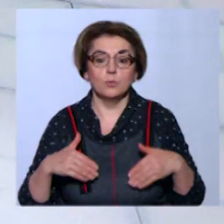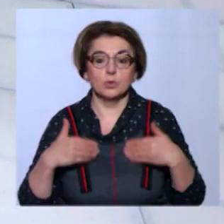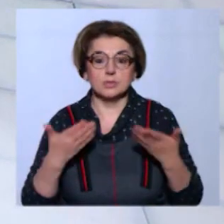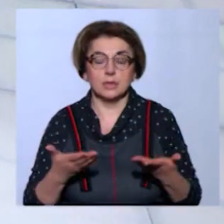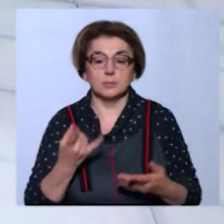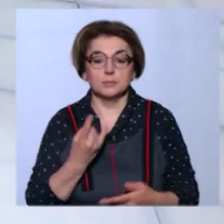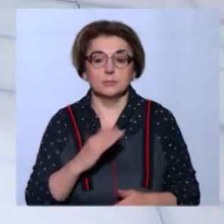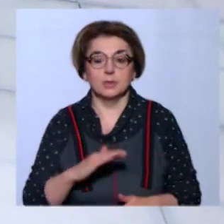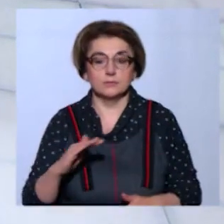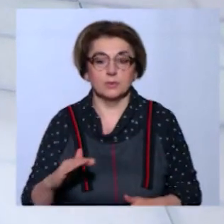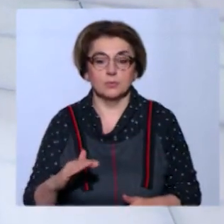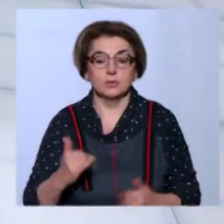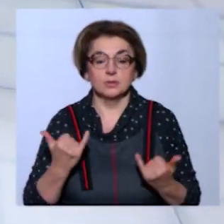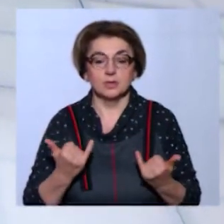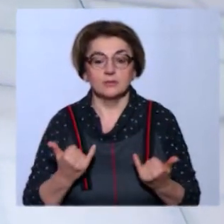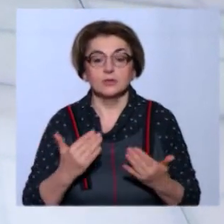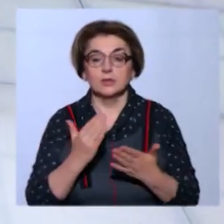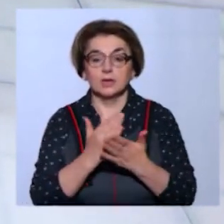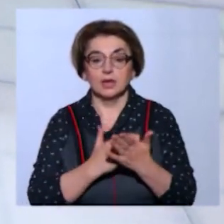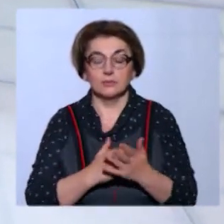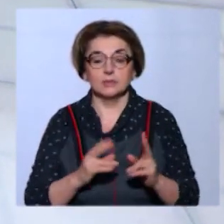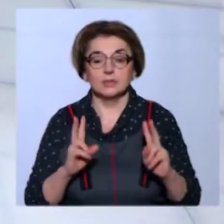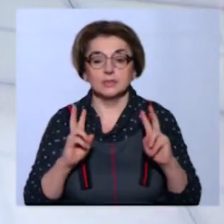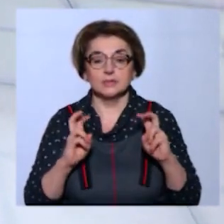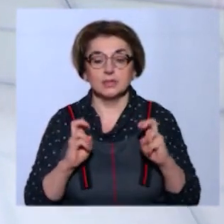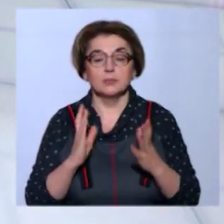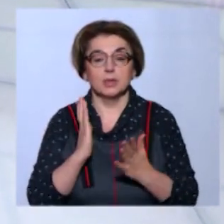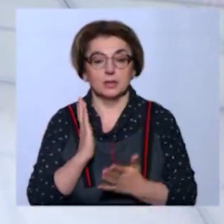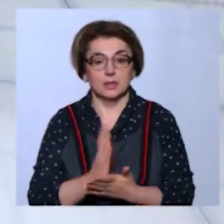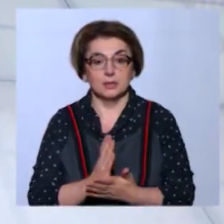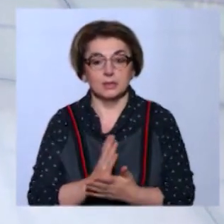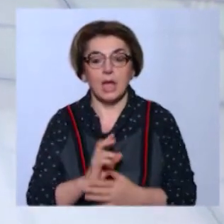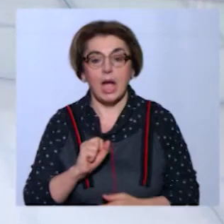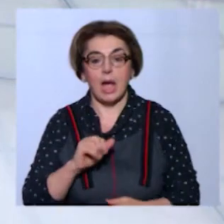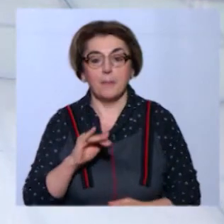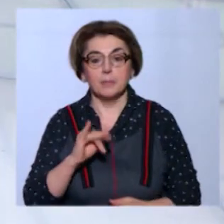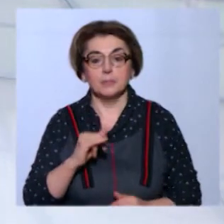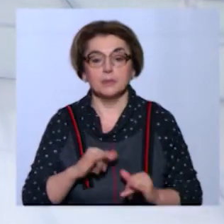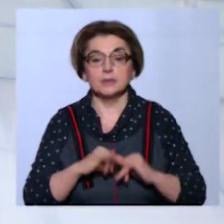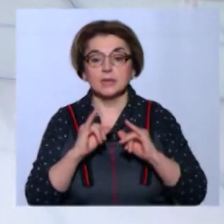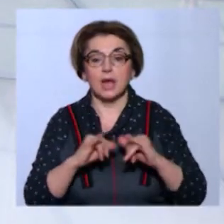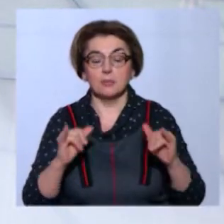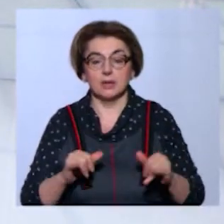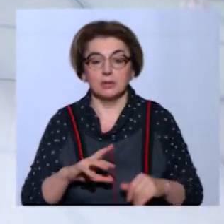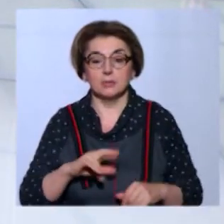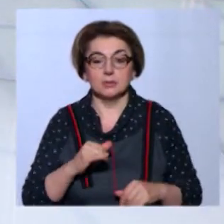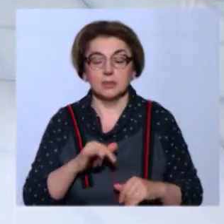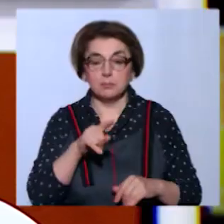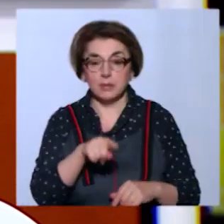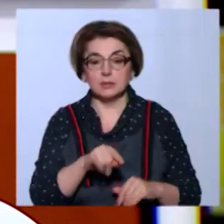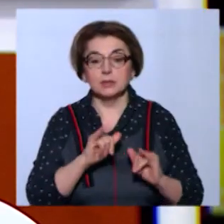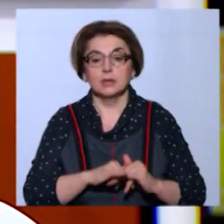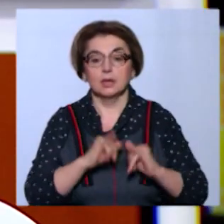მოგესალმებით ბავშვებო. დღევანდელი ჩვენი გაკვეთილის თემა ეხება ამფიბიების გამრავლებას და